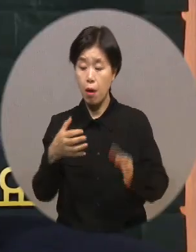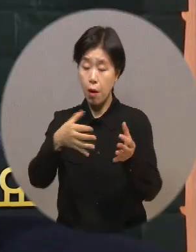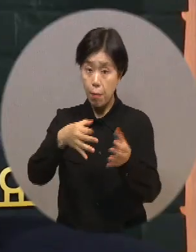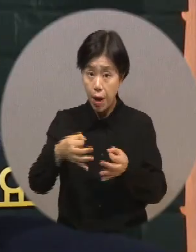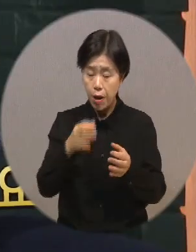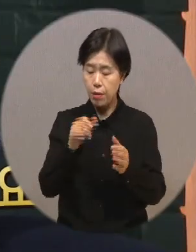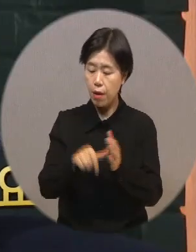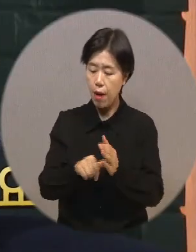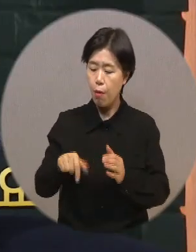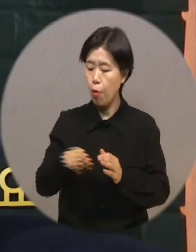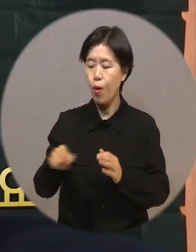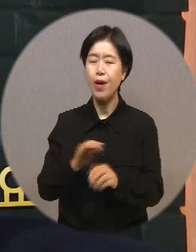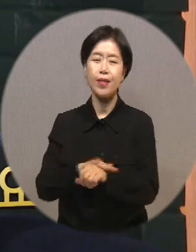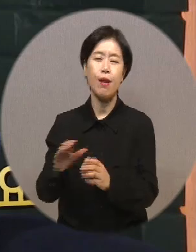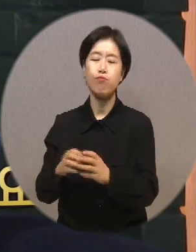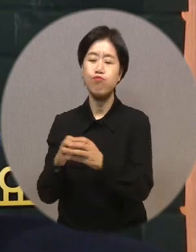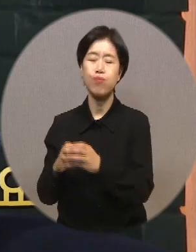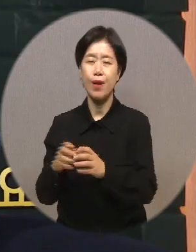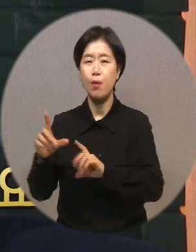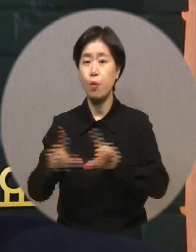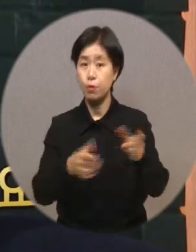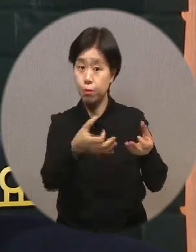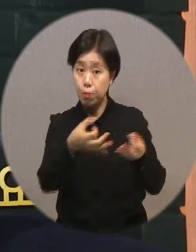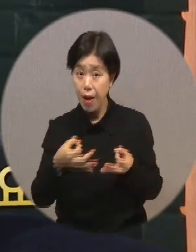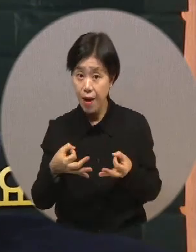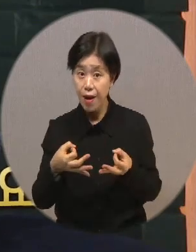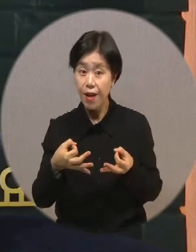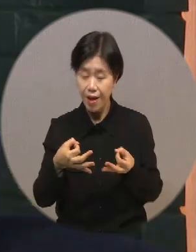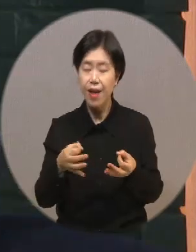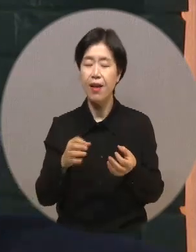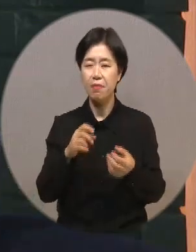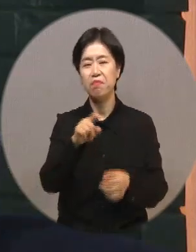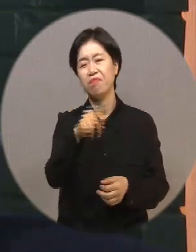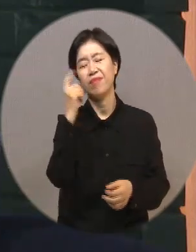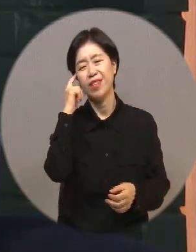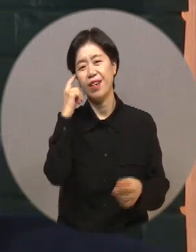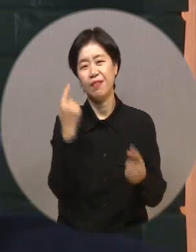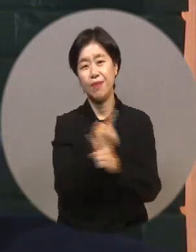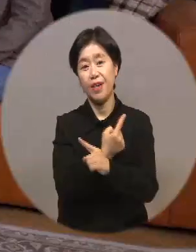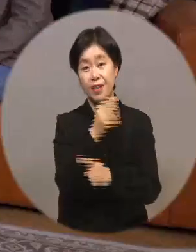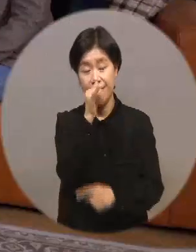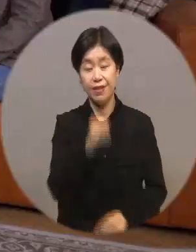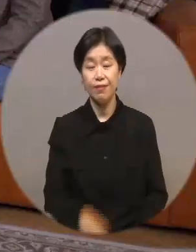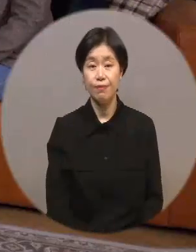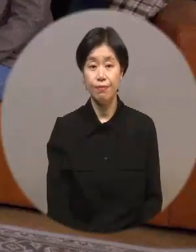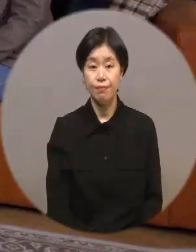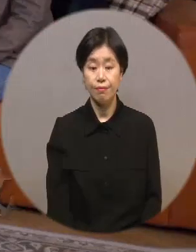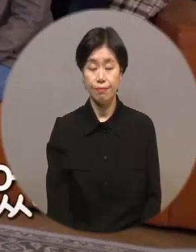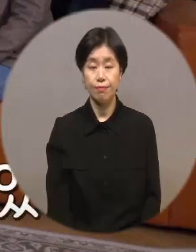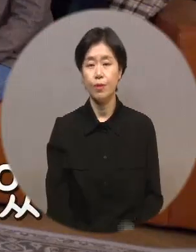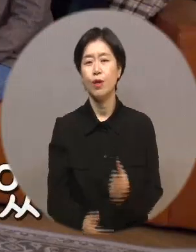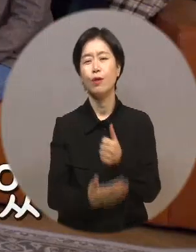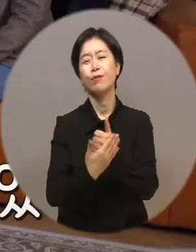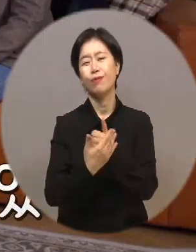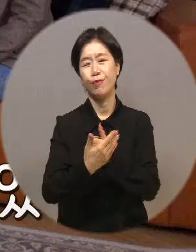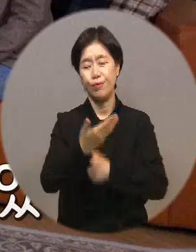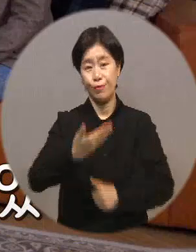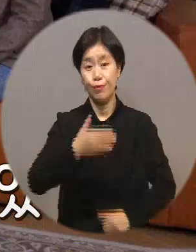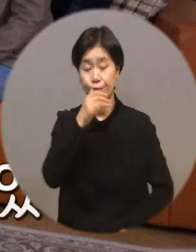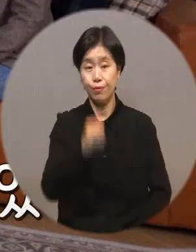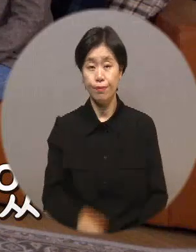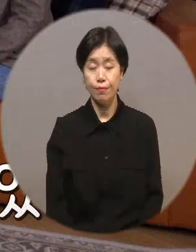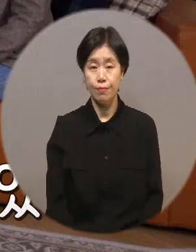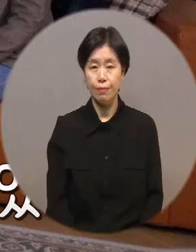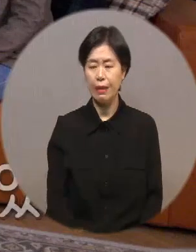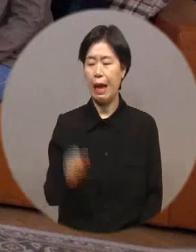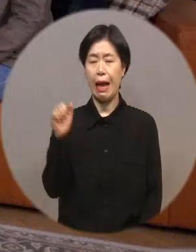보이셨어요. 그렇지. 그래서 그분이 이제 그 뒤로 이제 입장을 달리하시고 시선을 달리하시고 응원해 주신 형사님이 되셨고요. 그때 저는